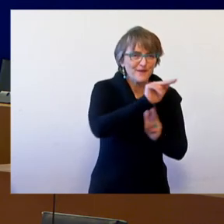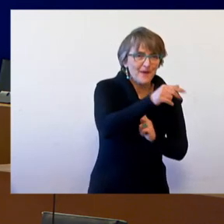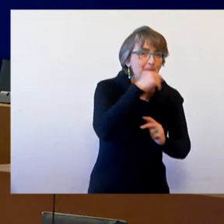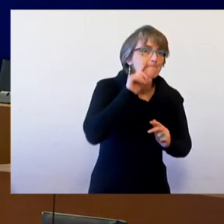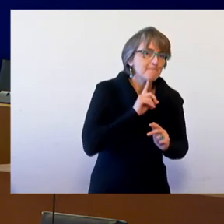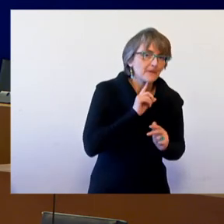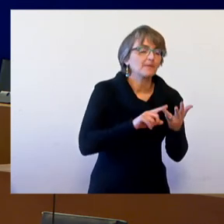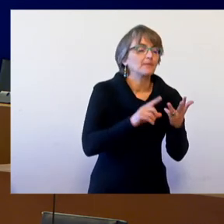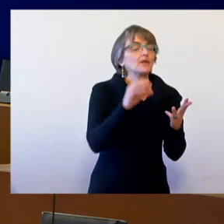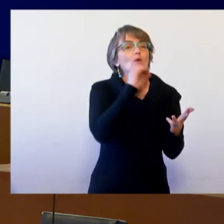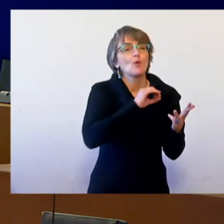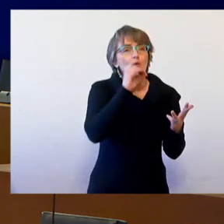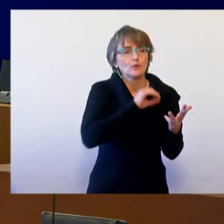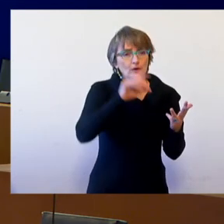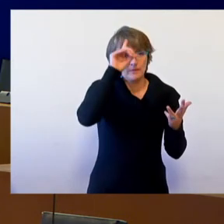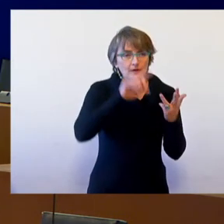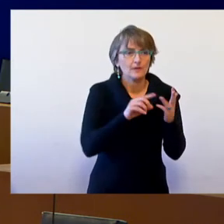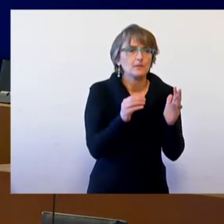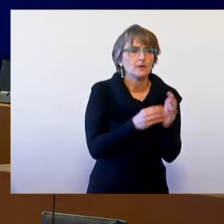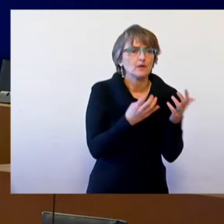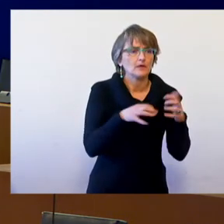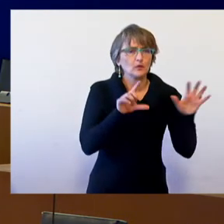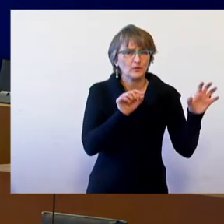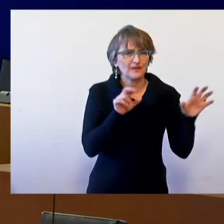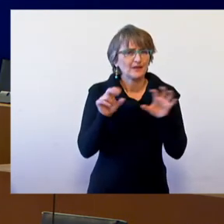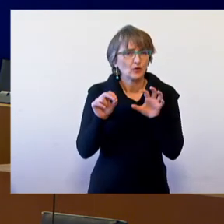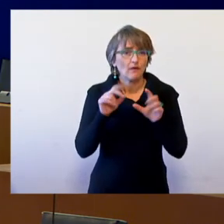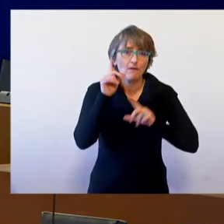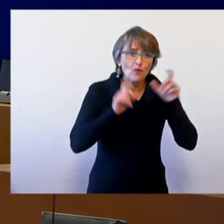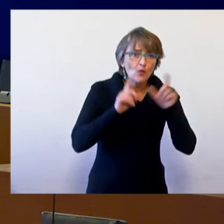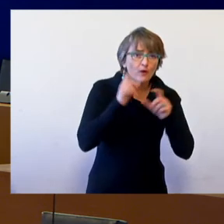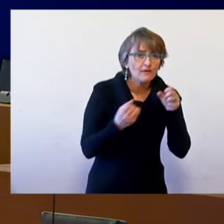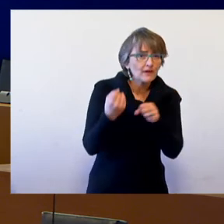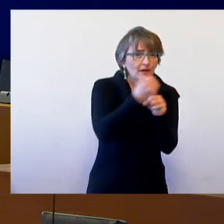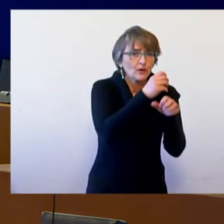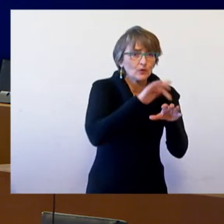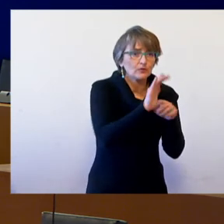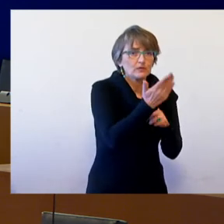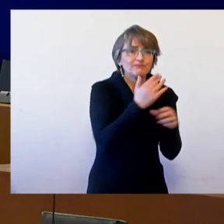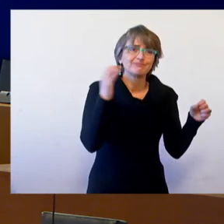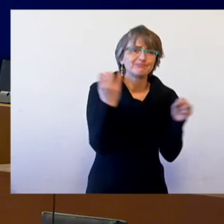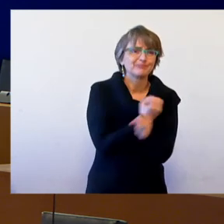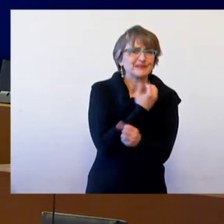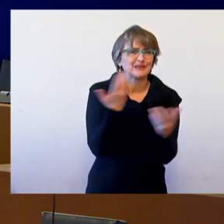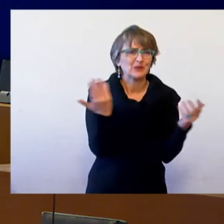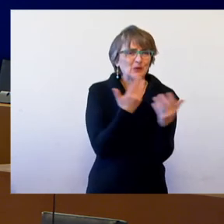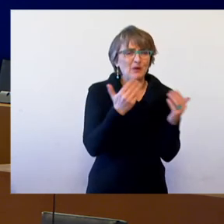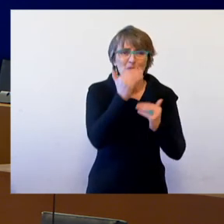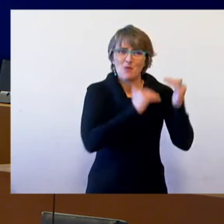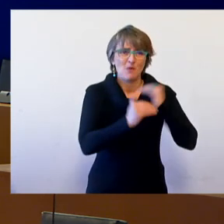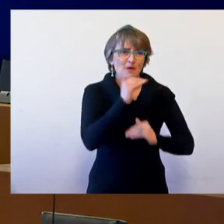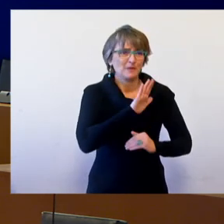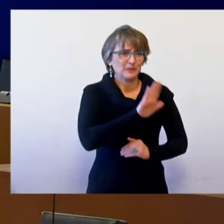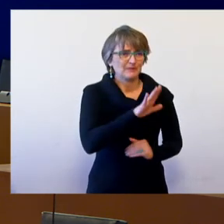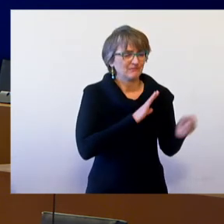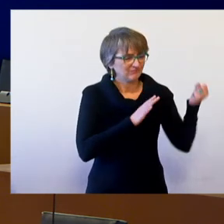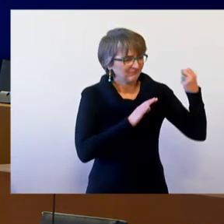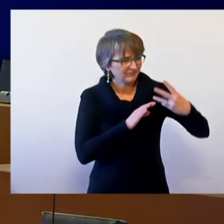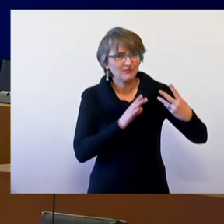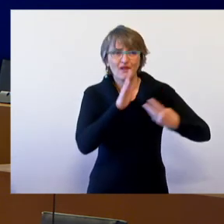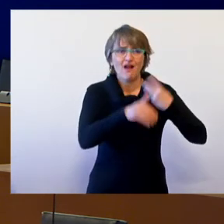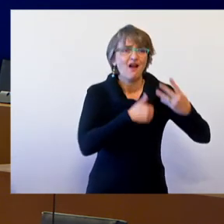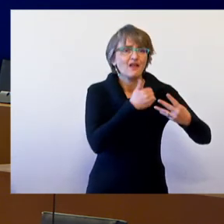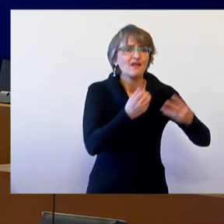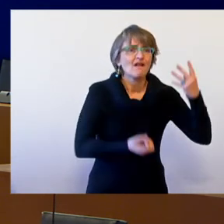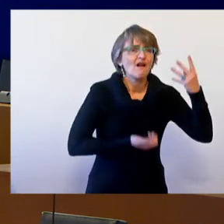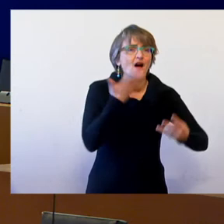de la création photographique en France dans les années 70 et 80. Nous regrettons juste une absence de parité dans la programmation du pavillon populaire cette année. Mais